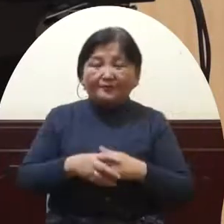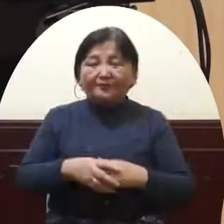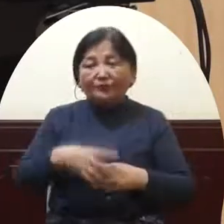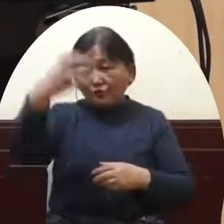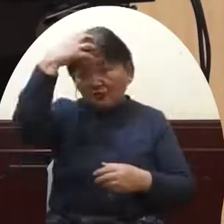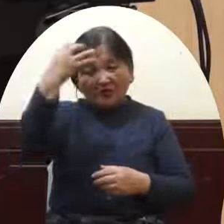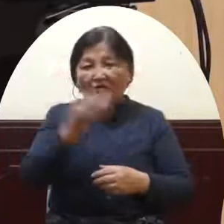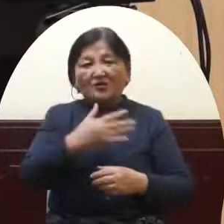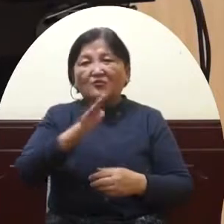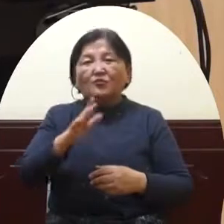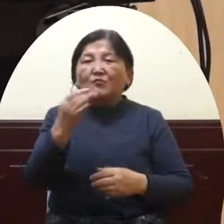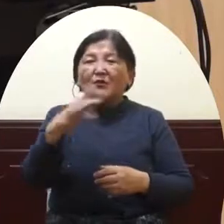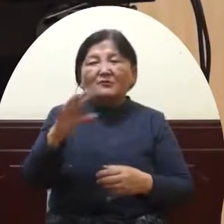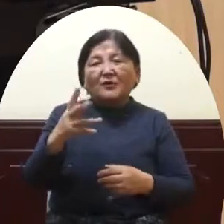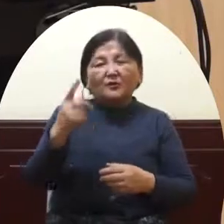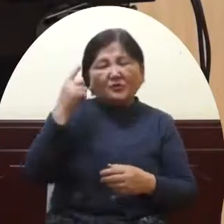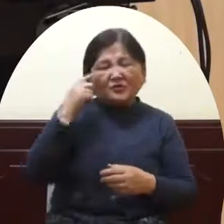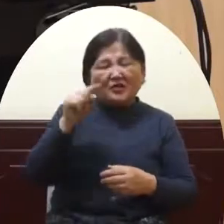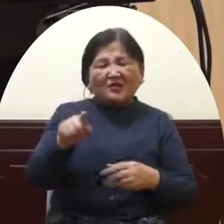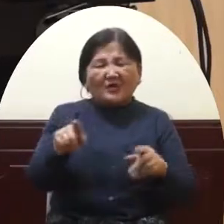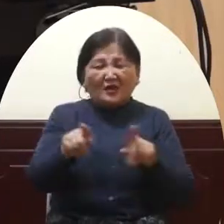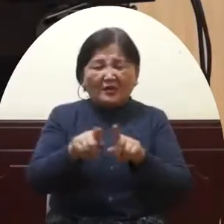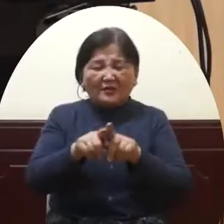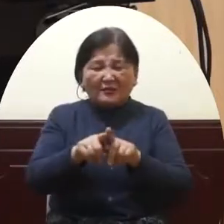итгэх юм хандлага битгий гараасаа л гэж хэлж байна.